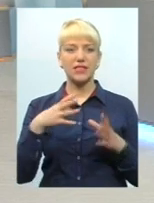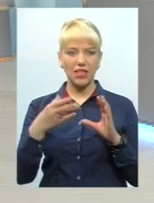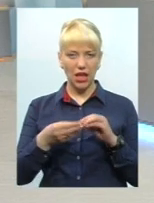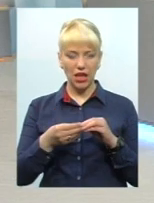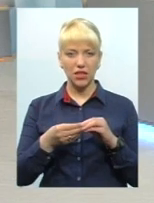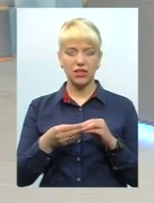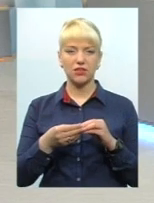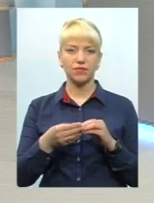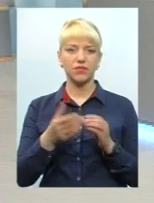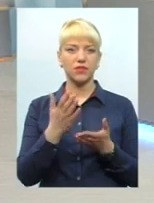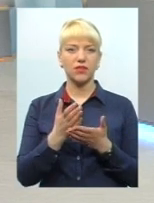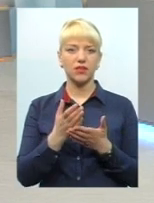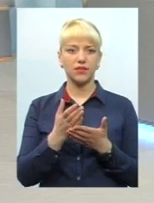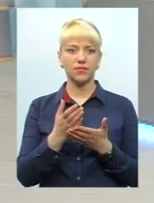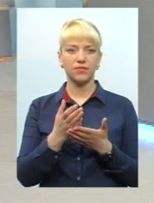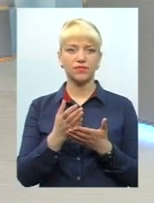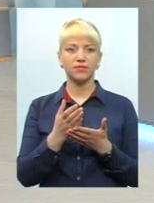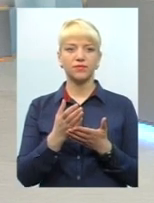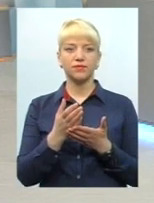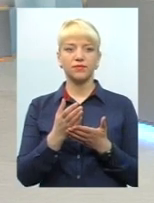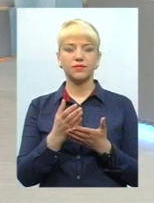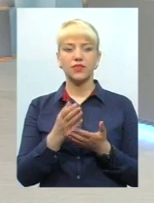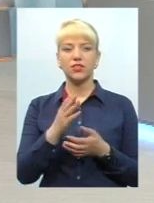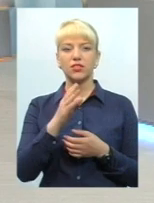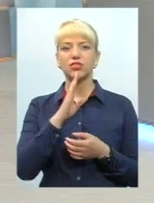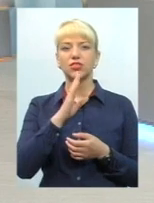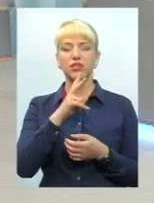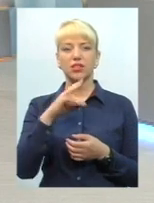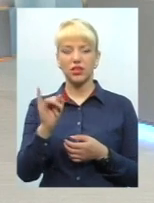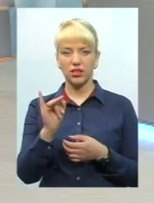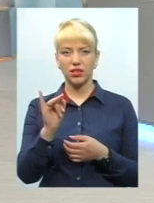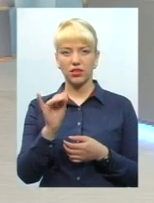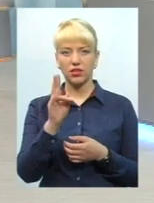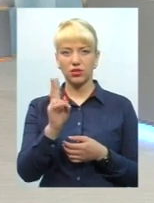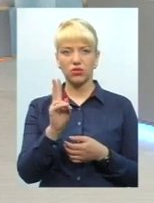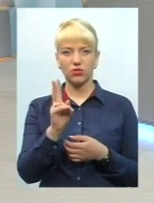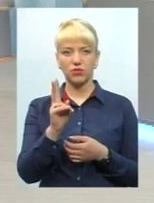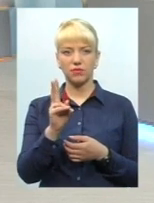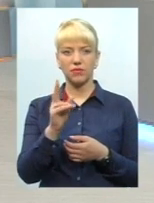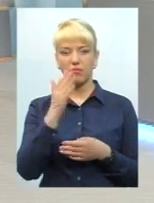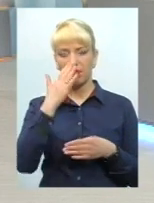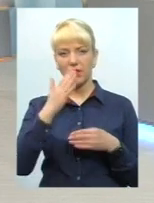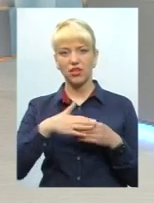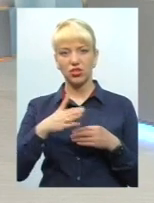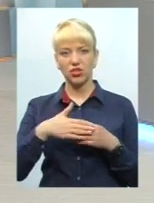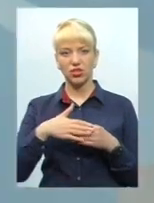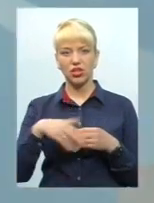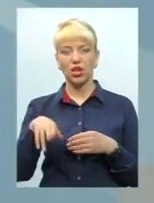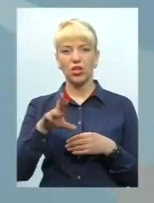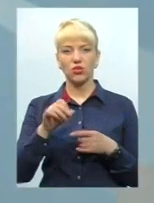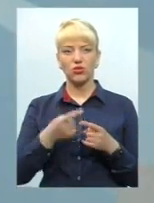значить, от такий основний... жінки, які, скажімо так, ближче, так, до